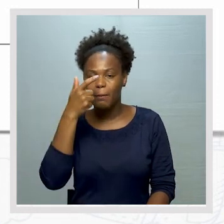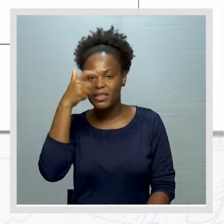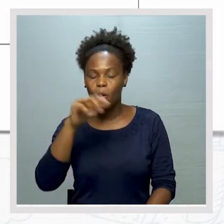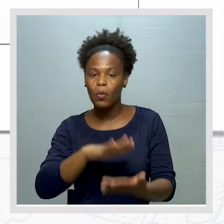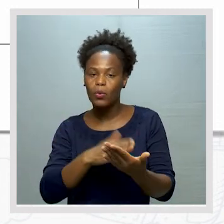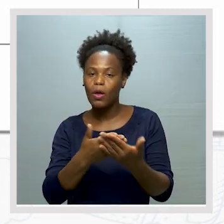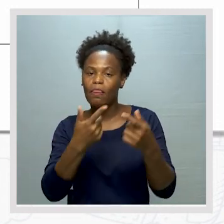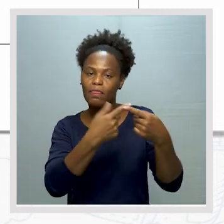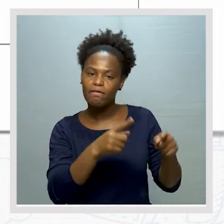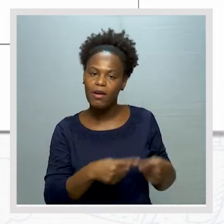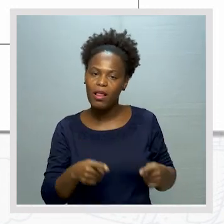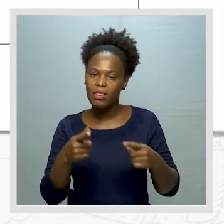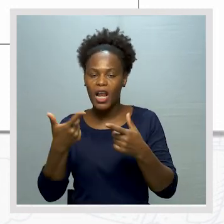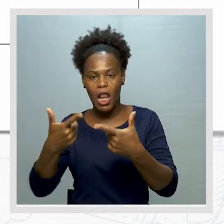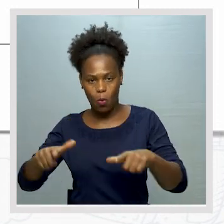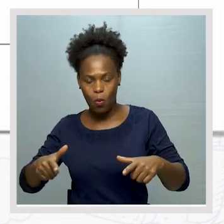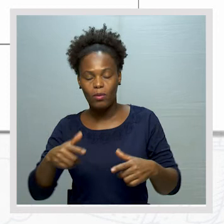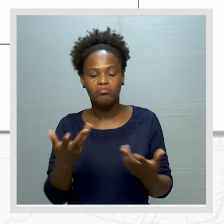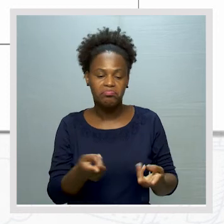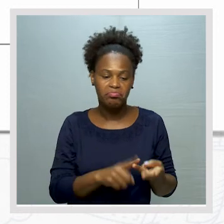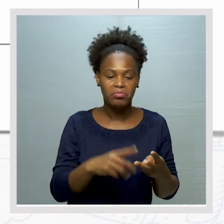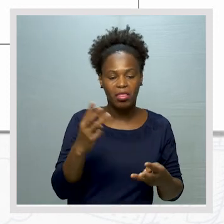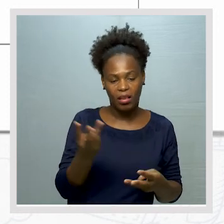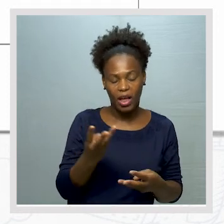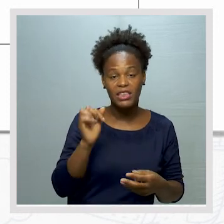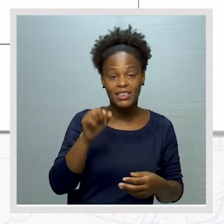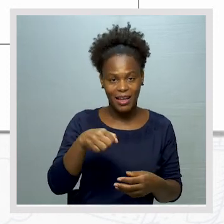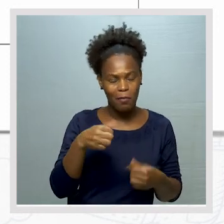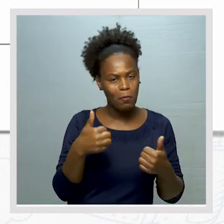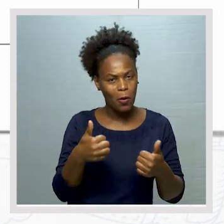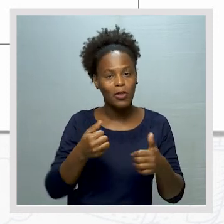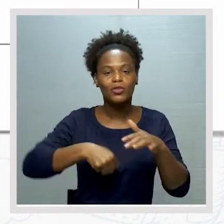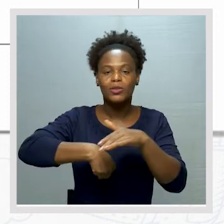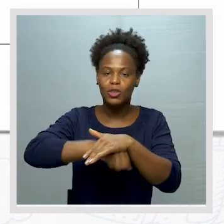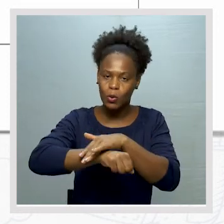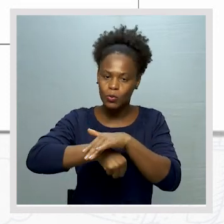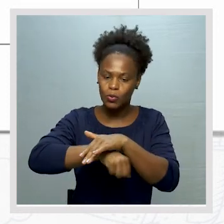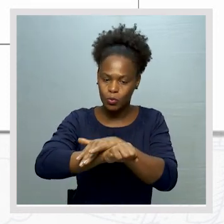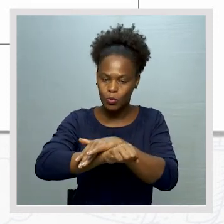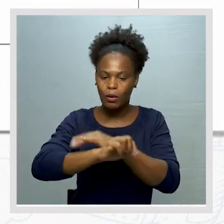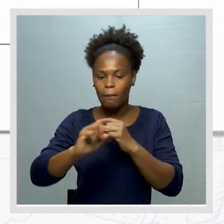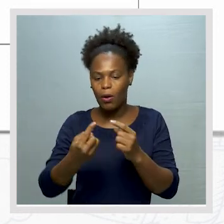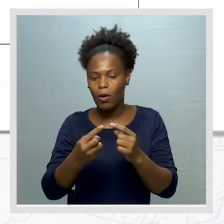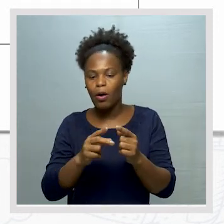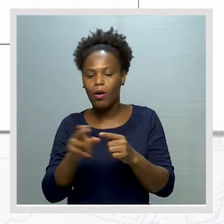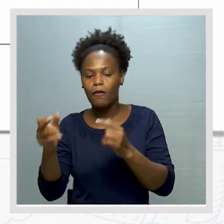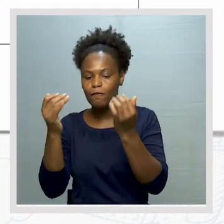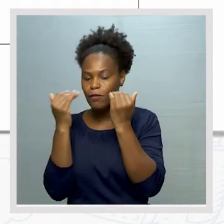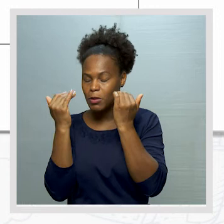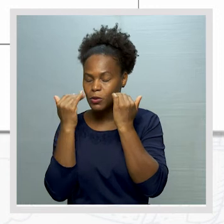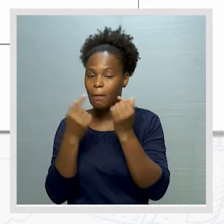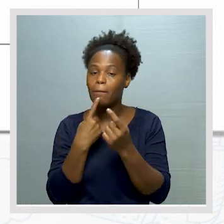différentes langues. Donc, en 3, bien sûr, vous avez la tortue et comme information